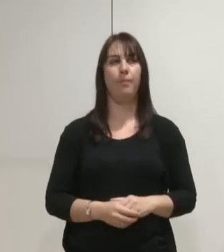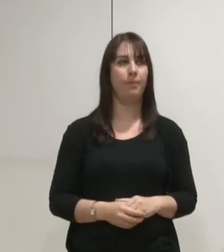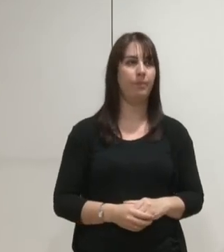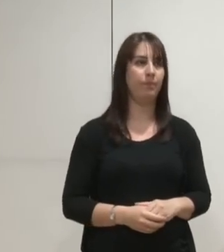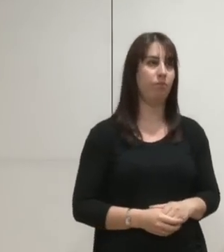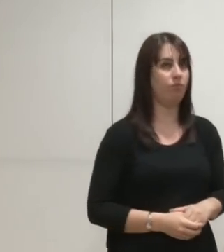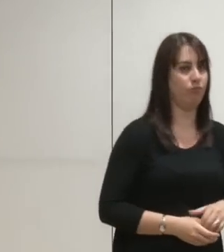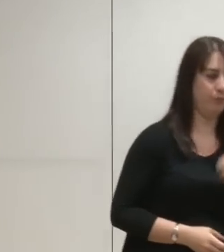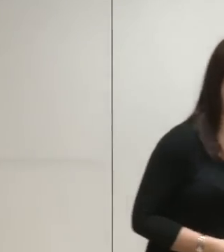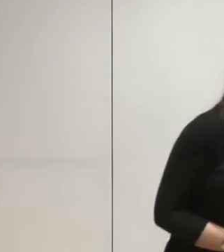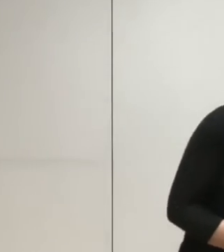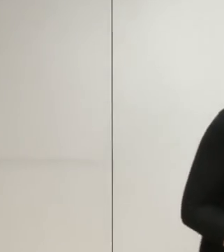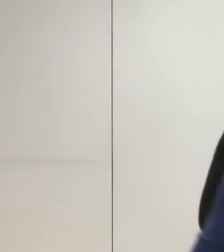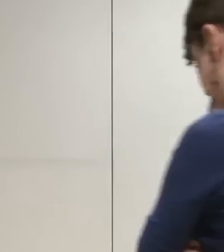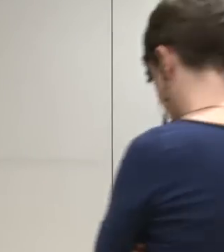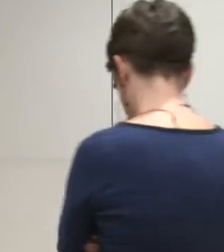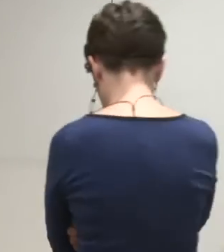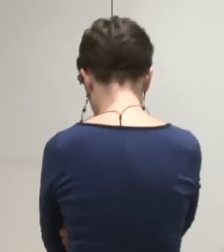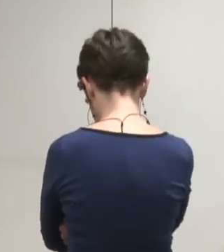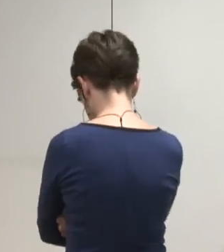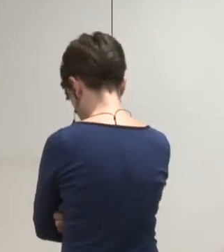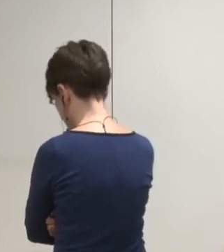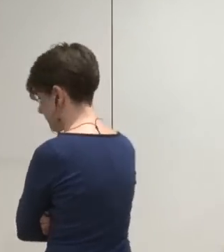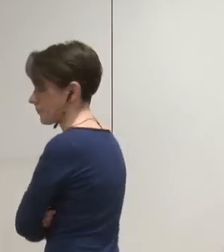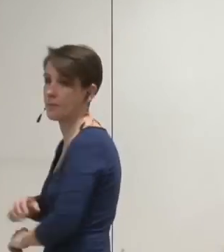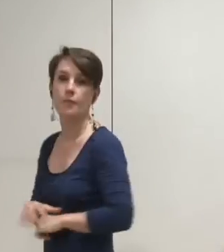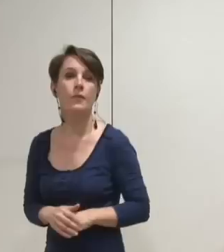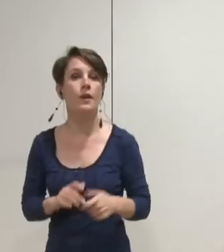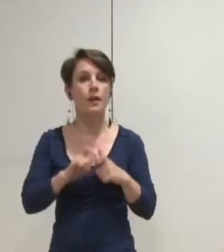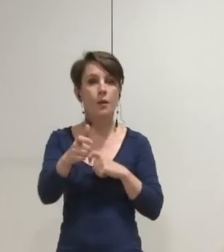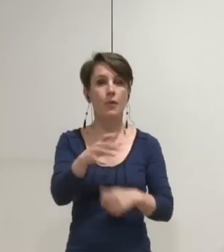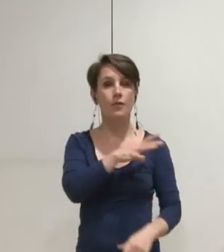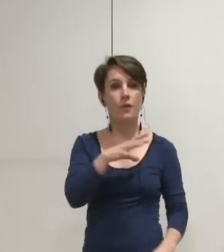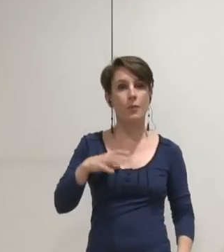grenobo merci Madame compara je vous en